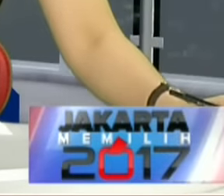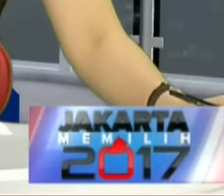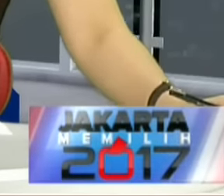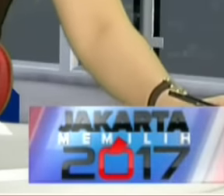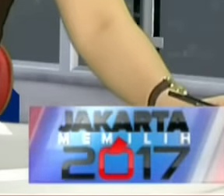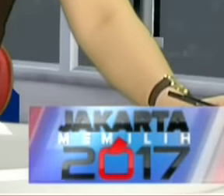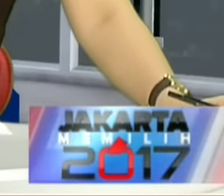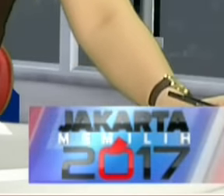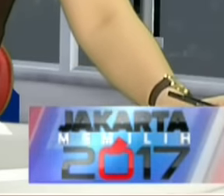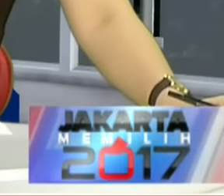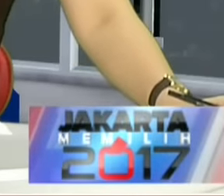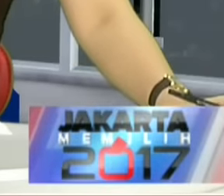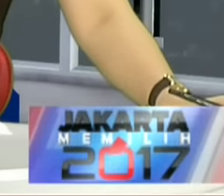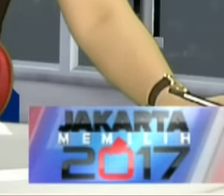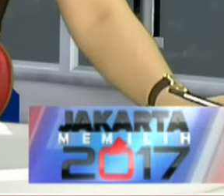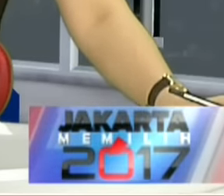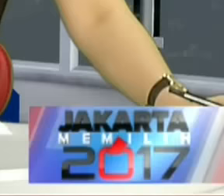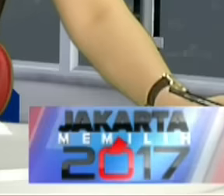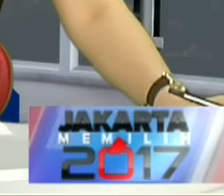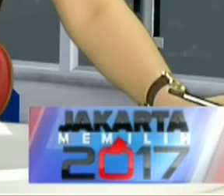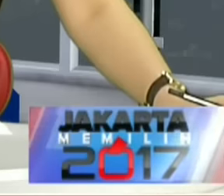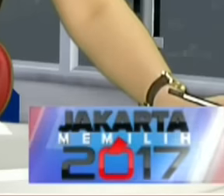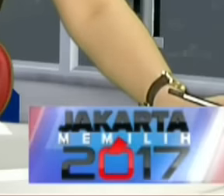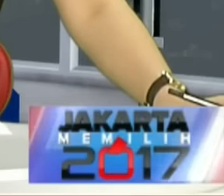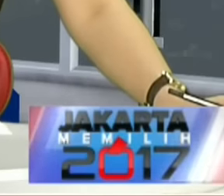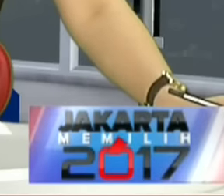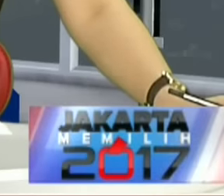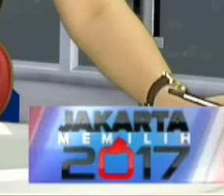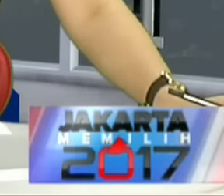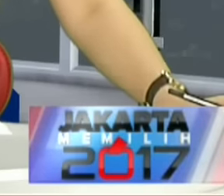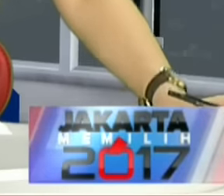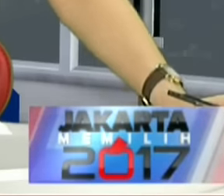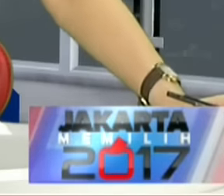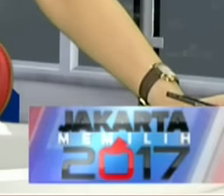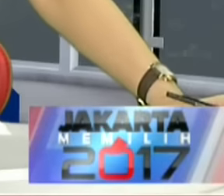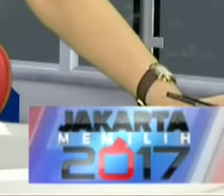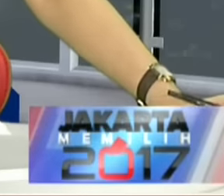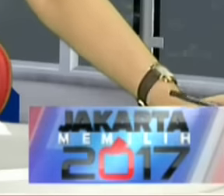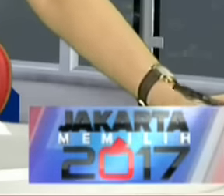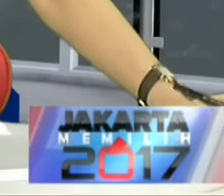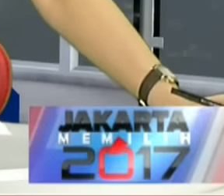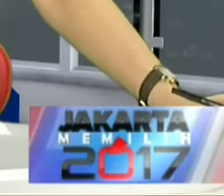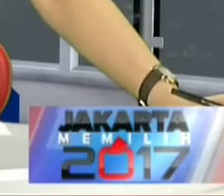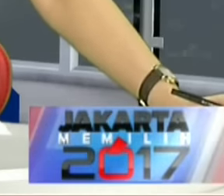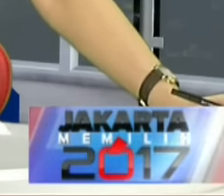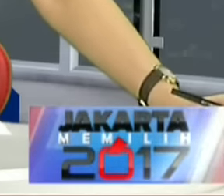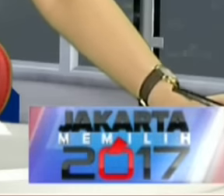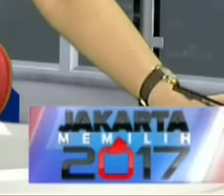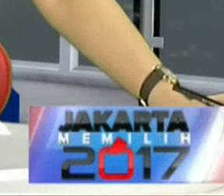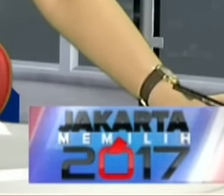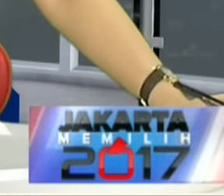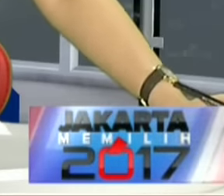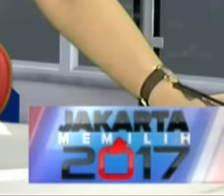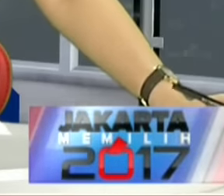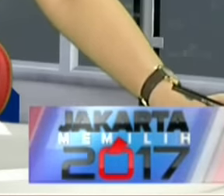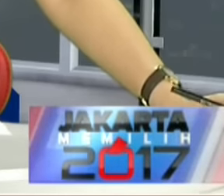menit lagi, jadi semakin seru Egan. Betul. Semua kandidat menampilkan visi dan misi dan kemudian mereka saling berdebat. Kita sudah saksikan tadi, kadang-kadang